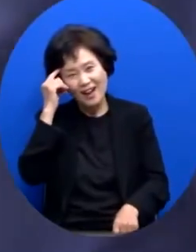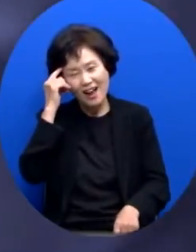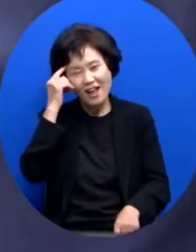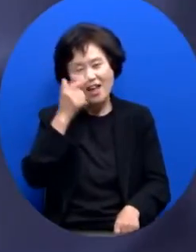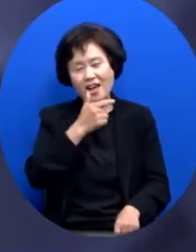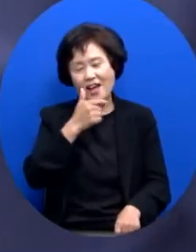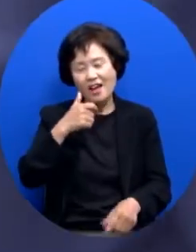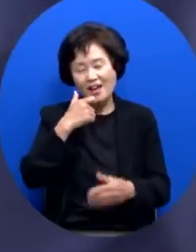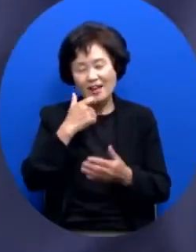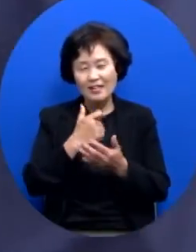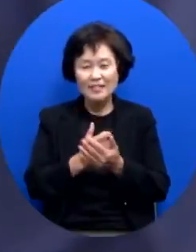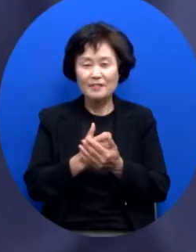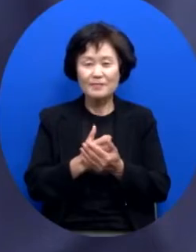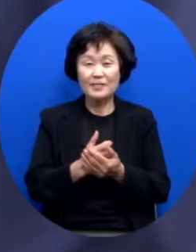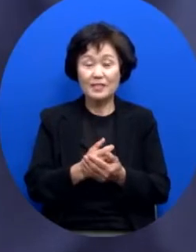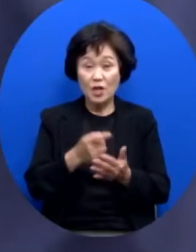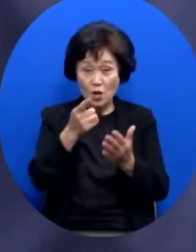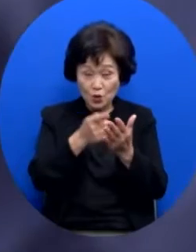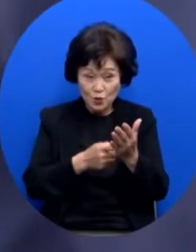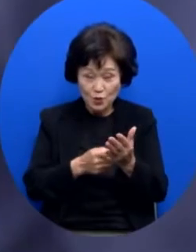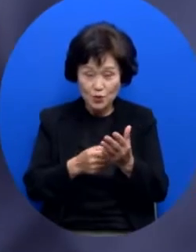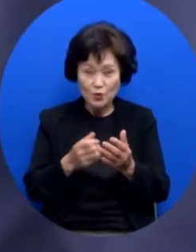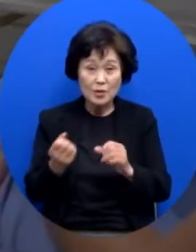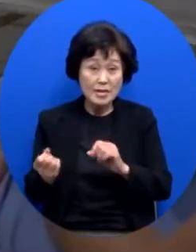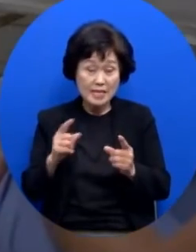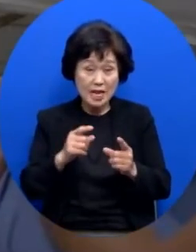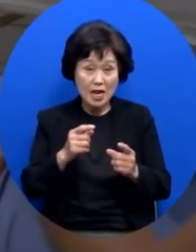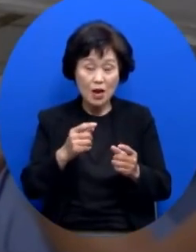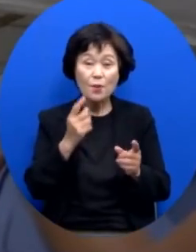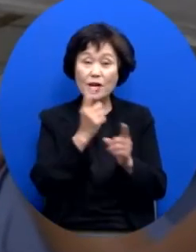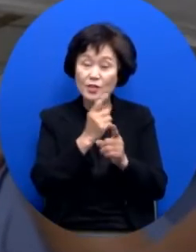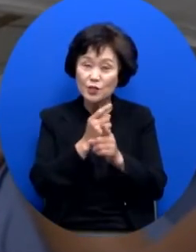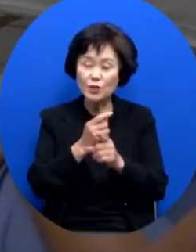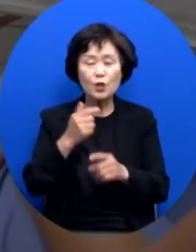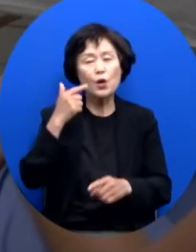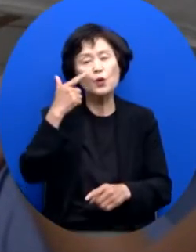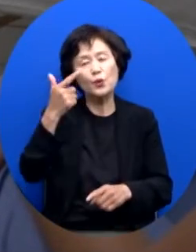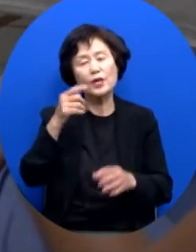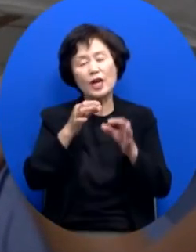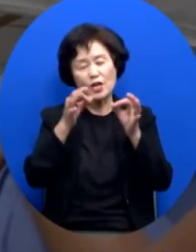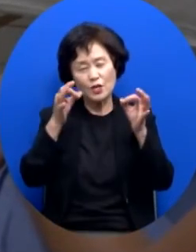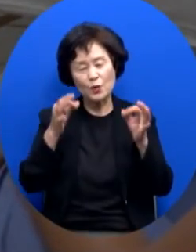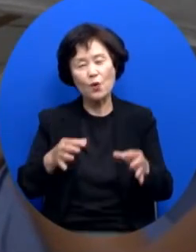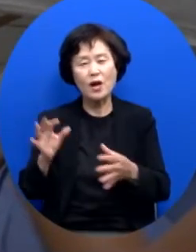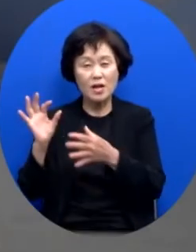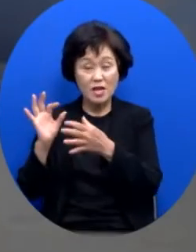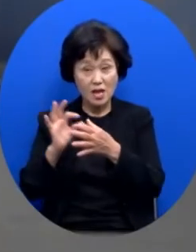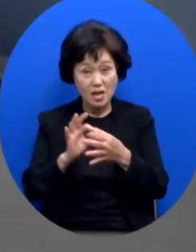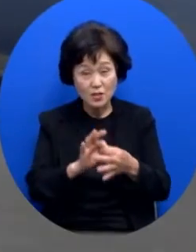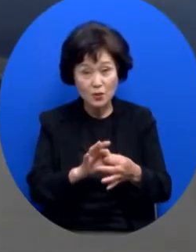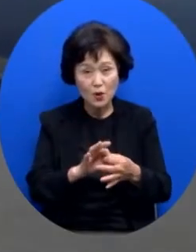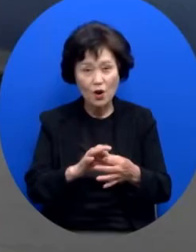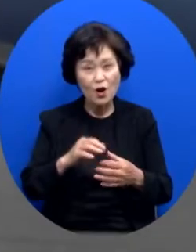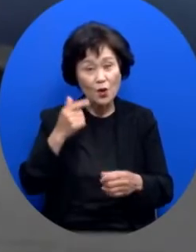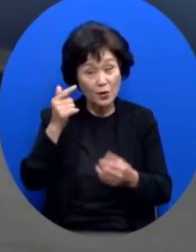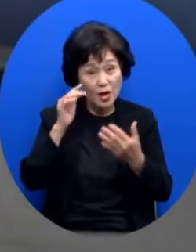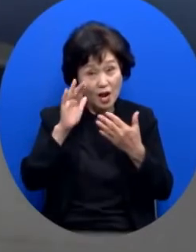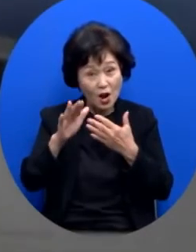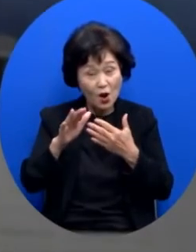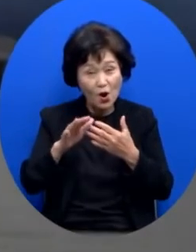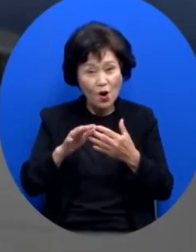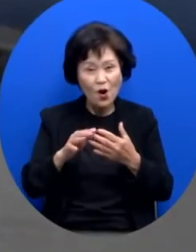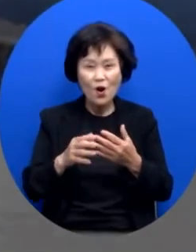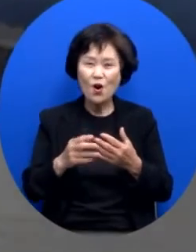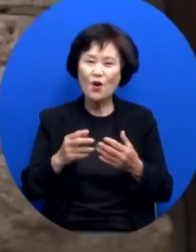머시십에서의 수술과 재활치료는 6개월에 걸쳐 진행됐습니다. 긴 여정을 마친 루두빈과 피펠리나는